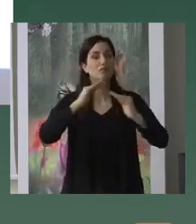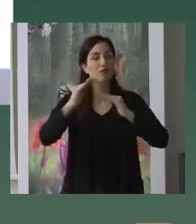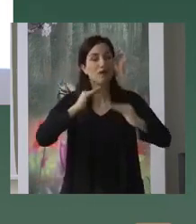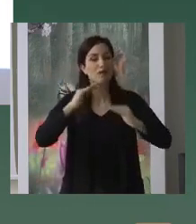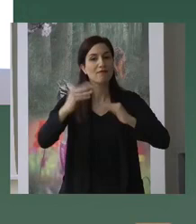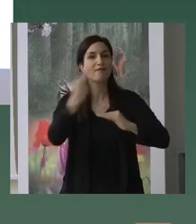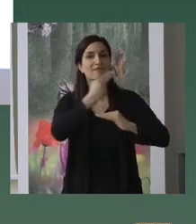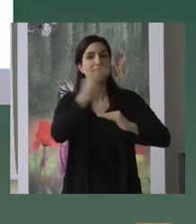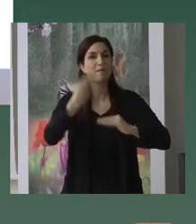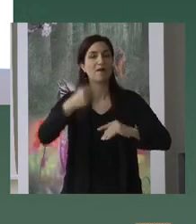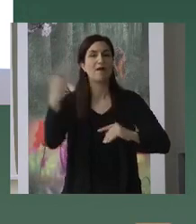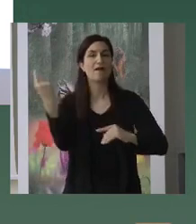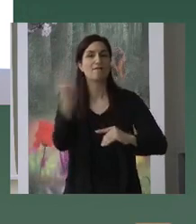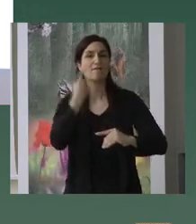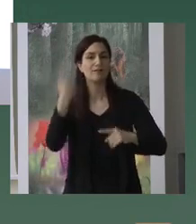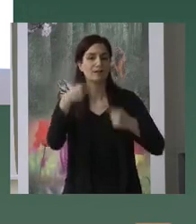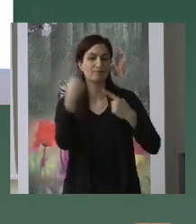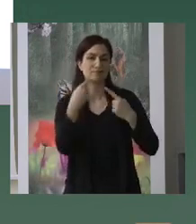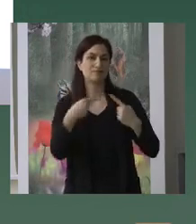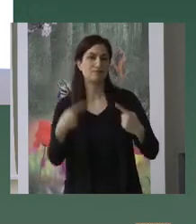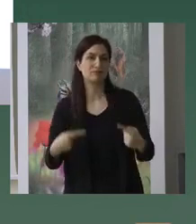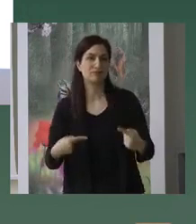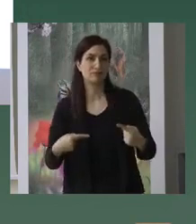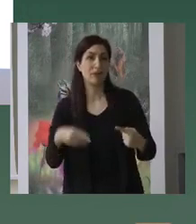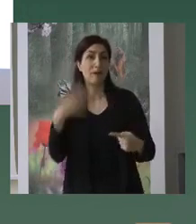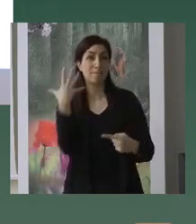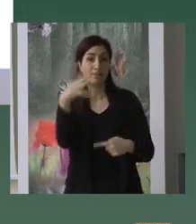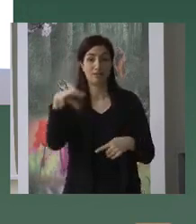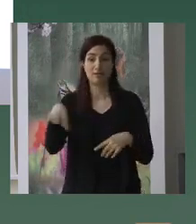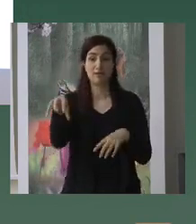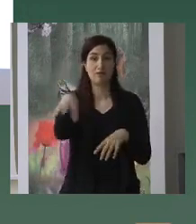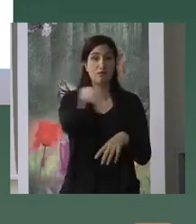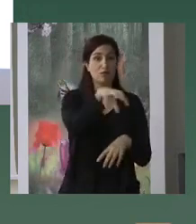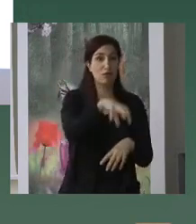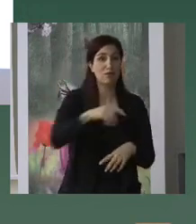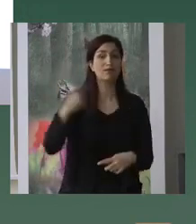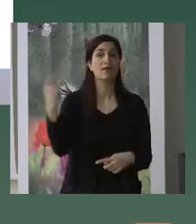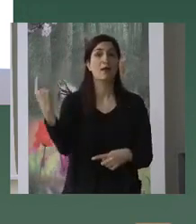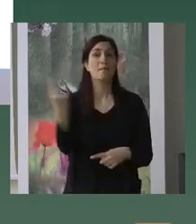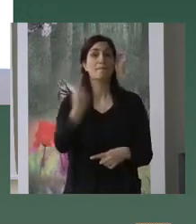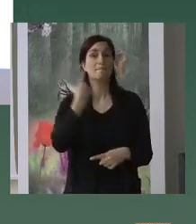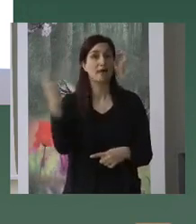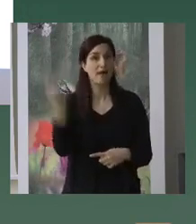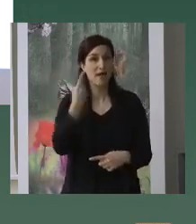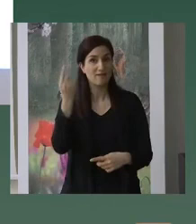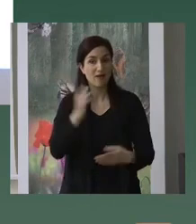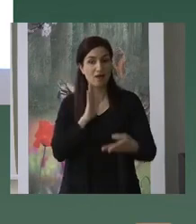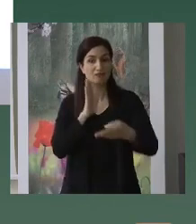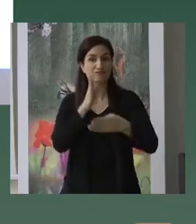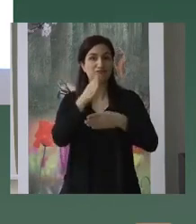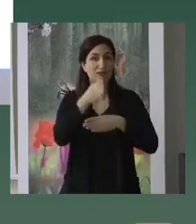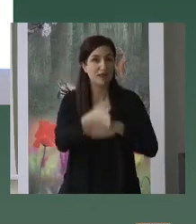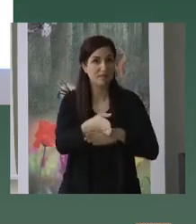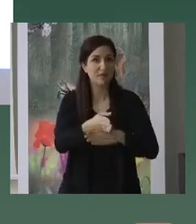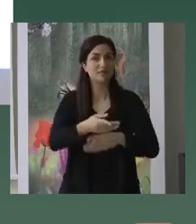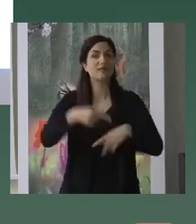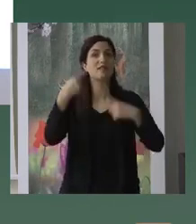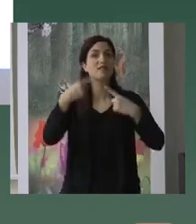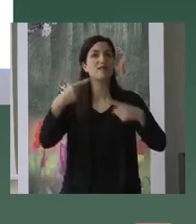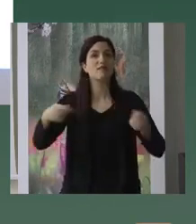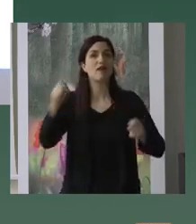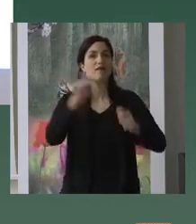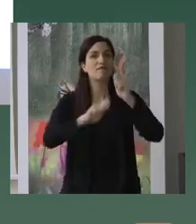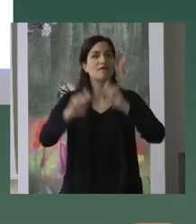Είμαστε ενεργοί σε 5 κύριους τομείς, που είναι οι περιβαλλοντικές παρεμβάσεις, είναι τα εφαρμοσμένα έργα